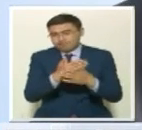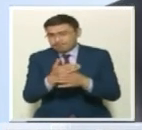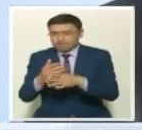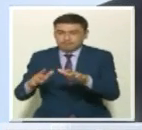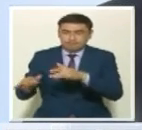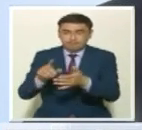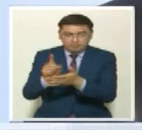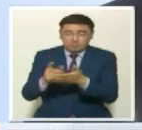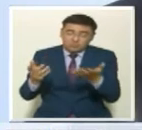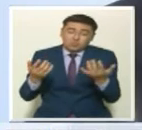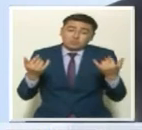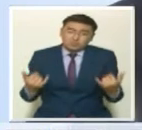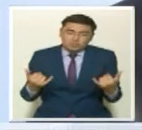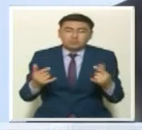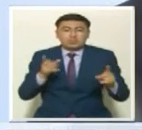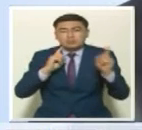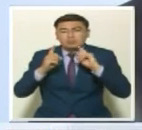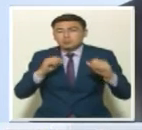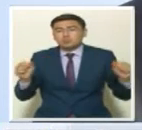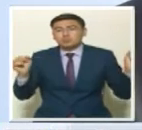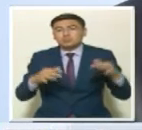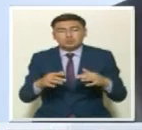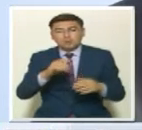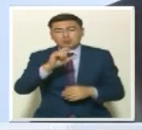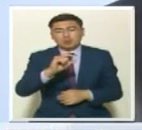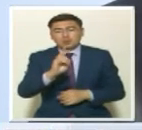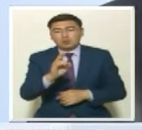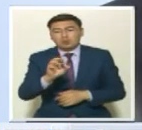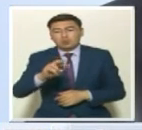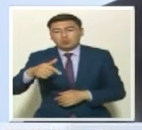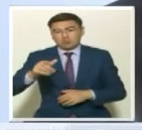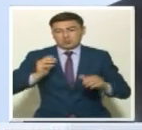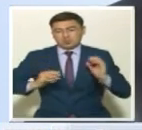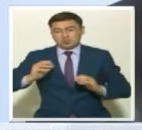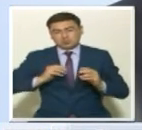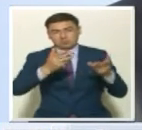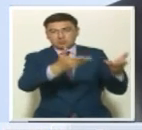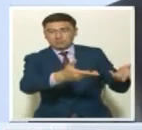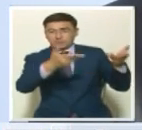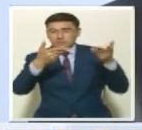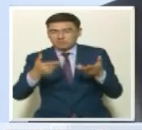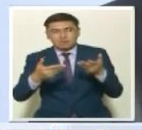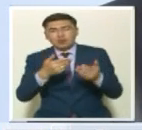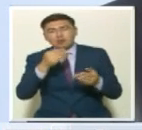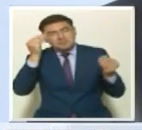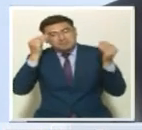эколог студенттерді, яғни болашақ эколог мамандарды шақырып, олармен оларды пікір алмасуға,